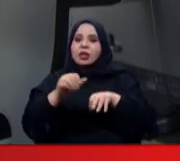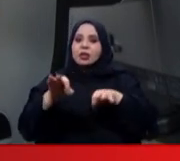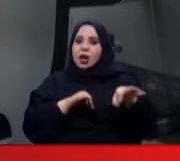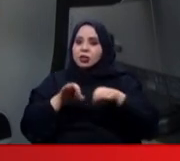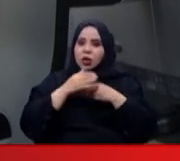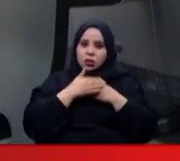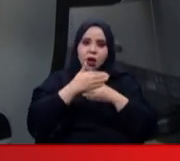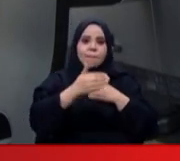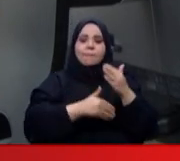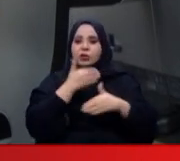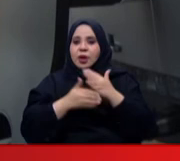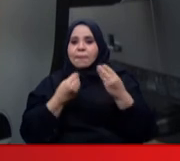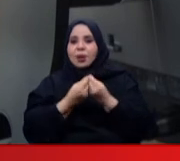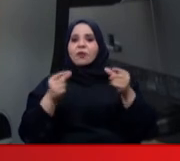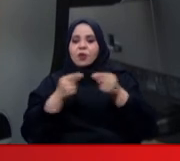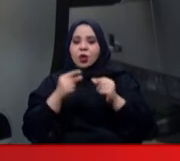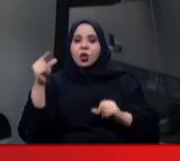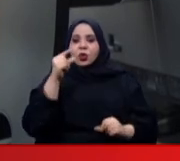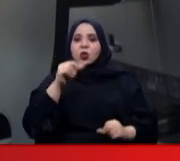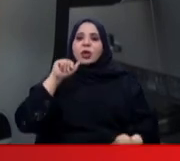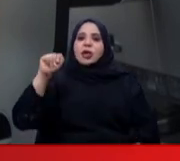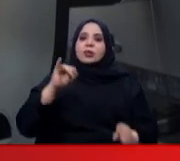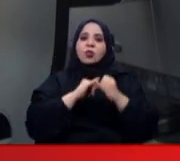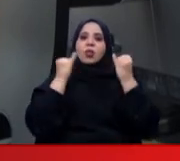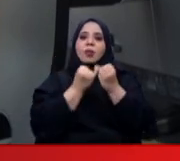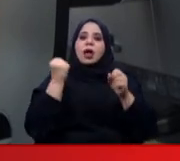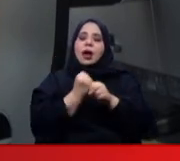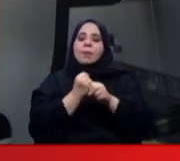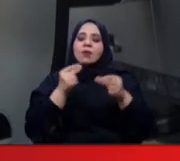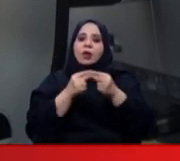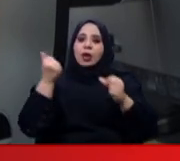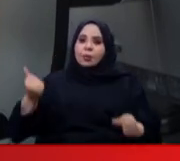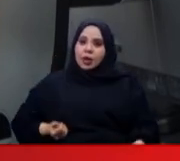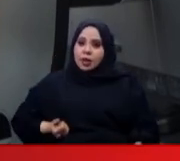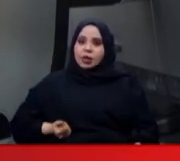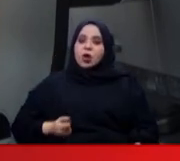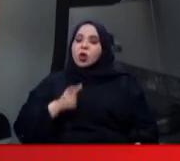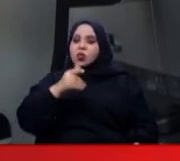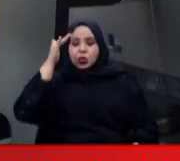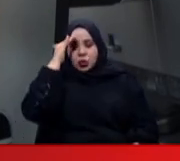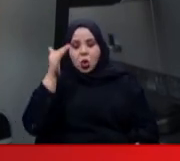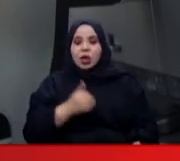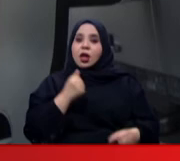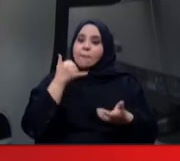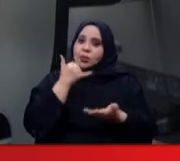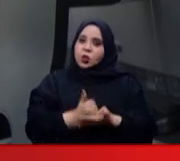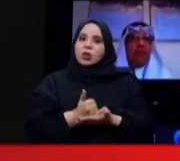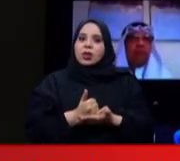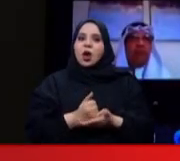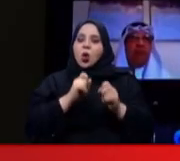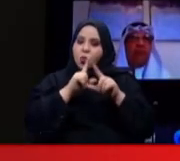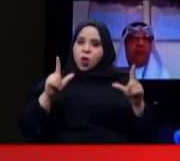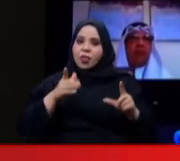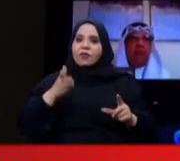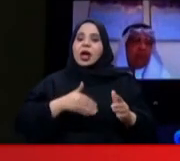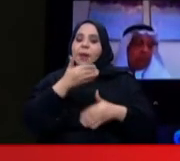الدائم والمستمر مع الفريق الطبي ضمن منظومة عمل فريق البحرين، مقدرين دوركم ومسؤولياتكم والتي نأمل أن